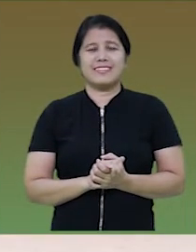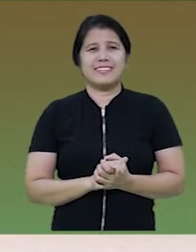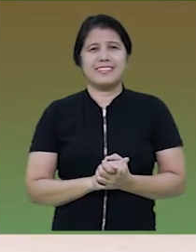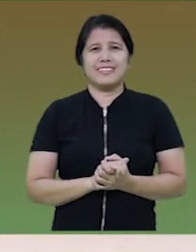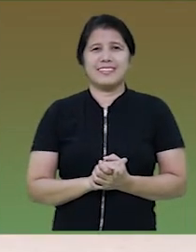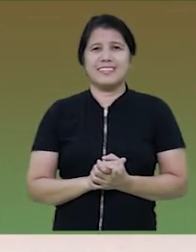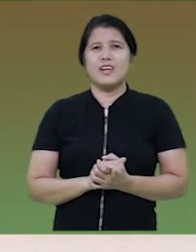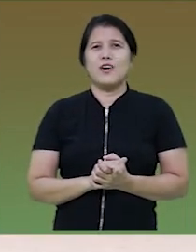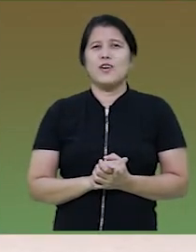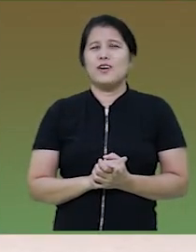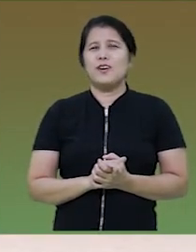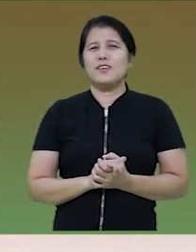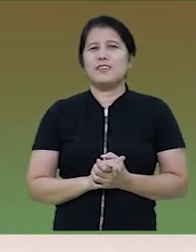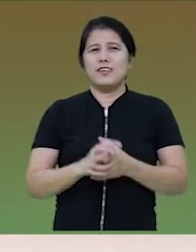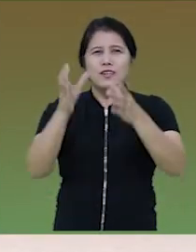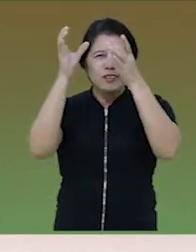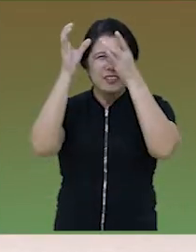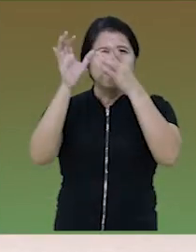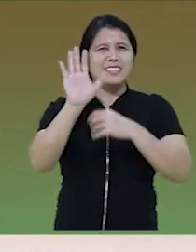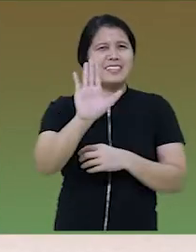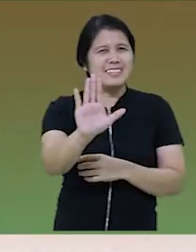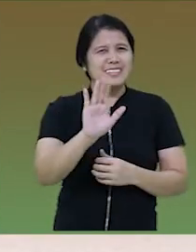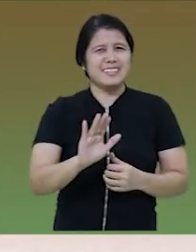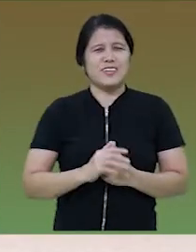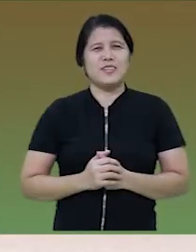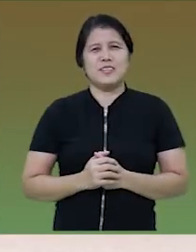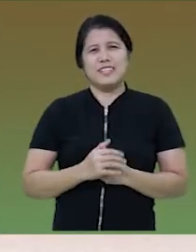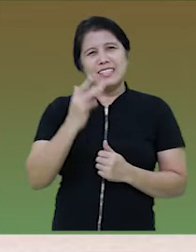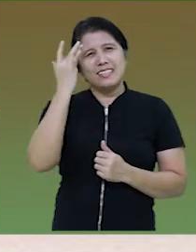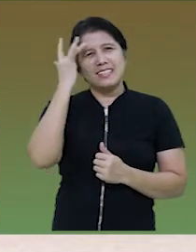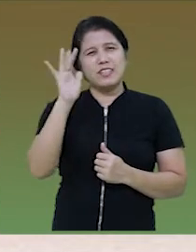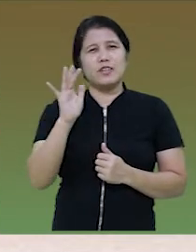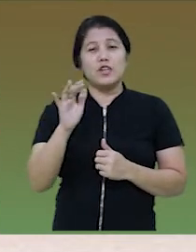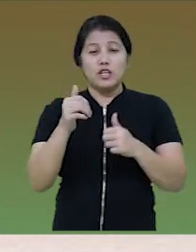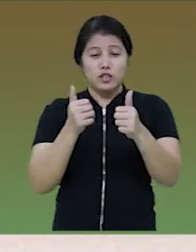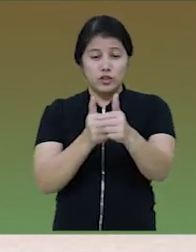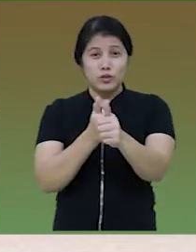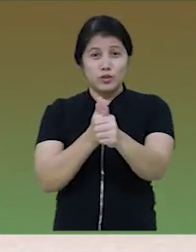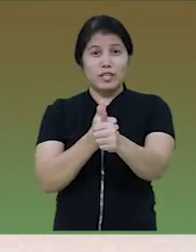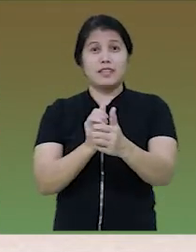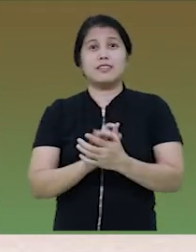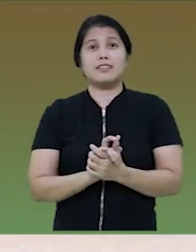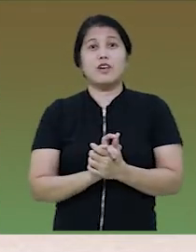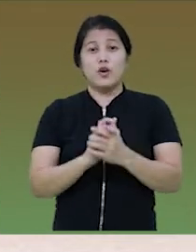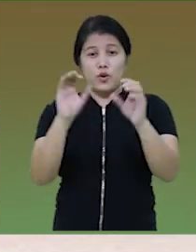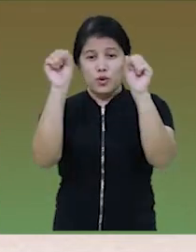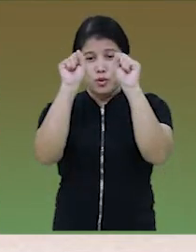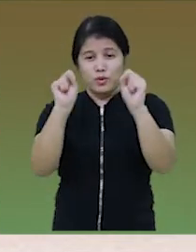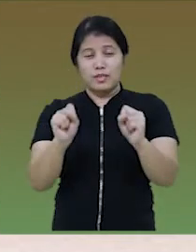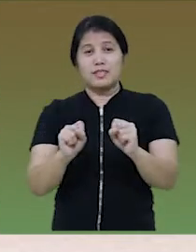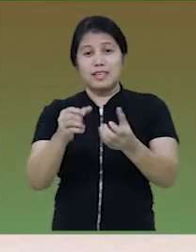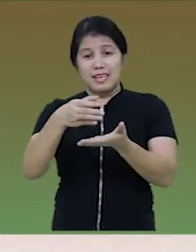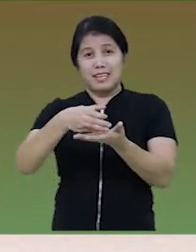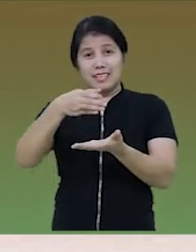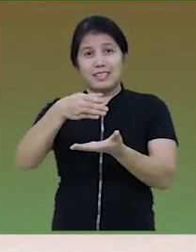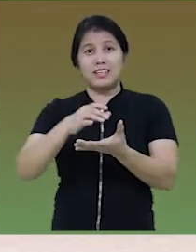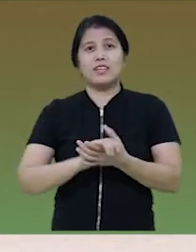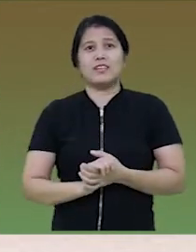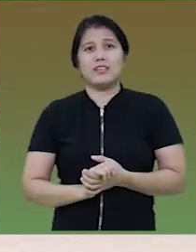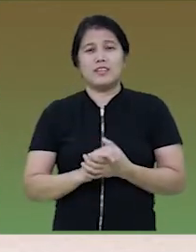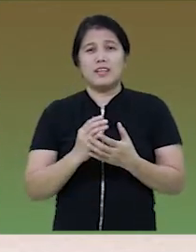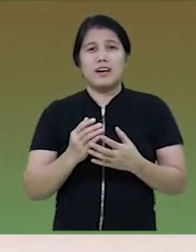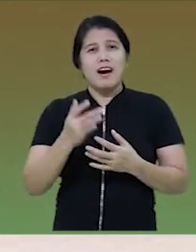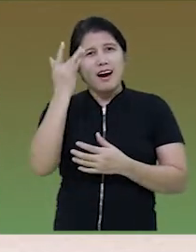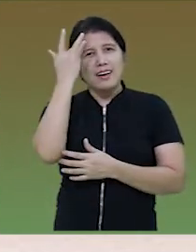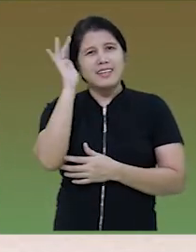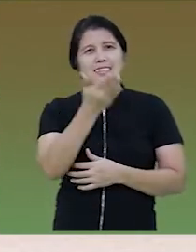Super ang inyong talino, kids! Sinusundan ng gas ang hugis ng lalagyan nito. Ang